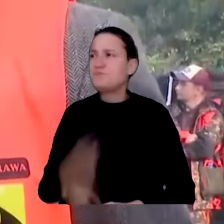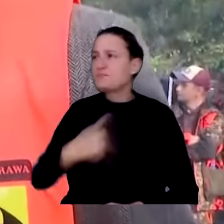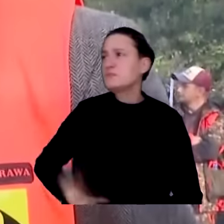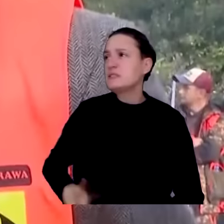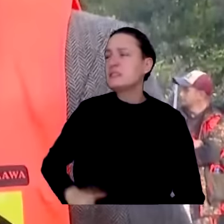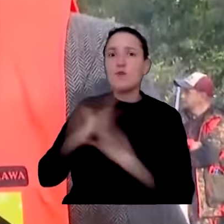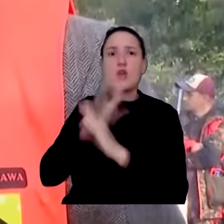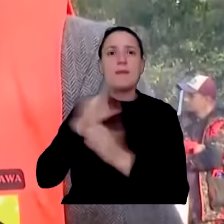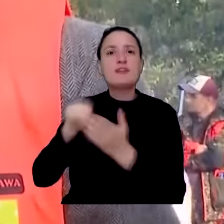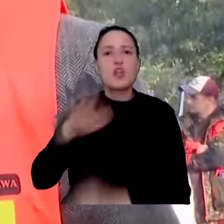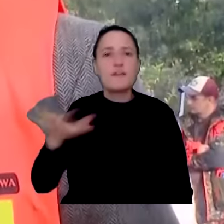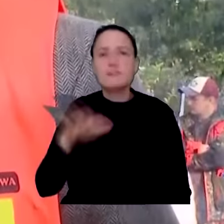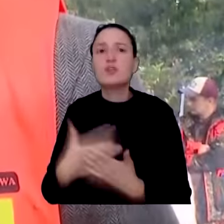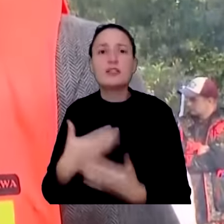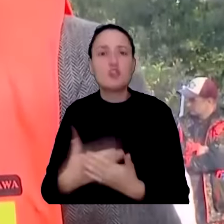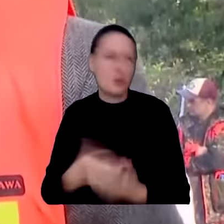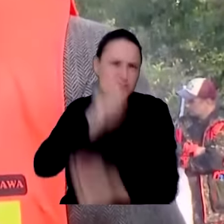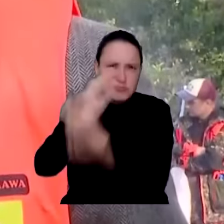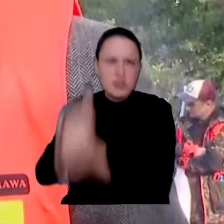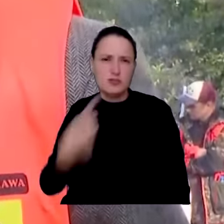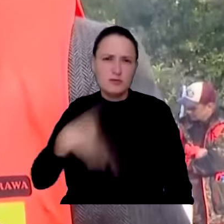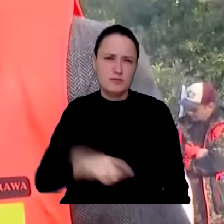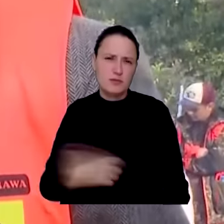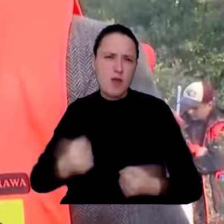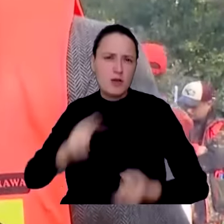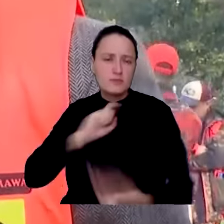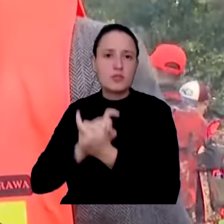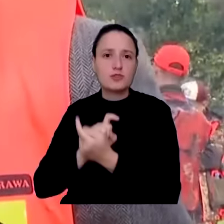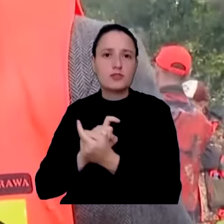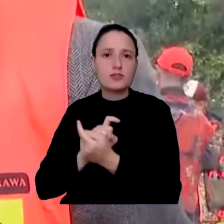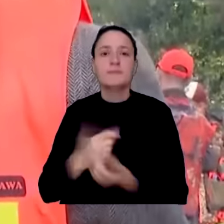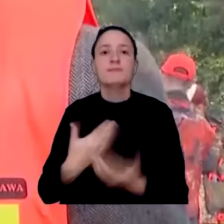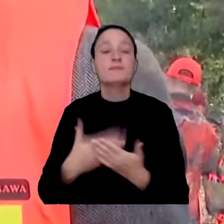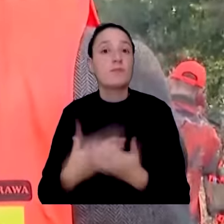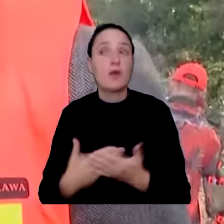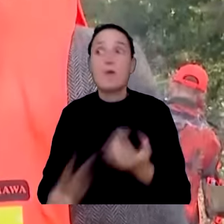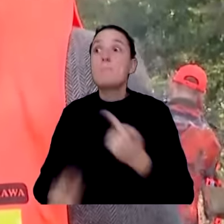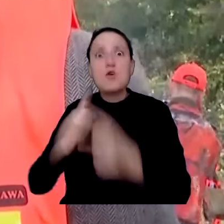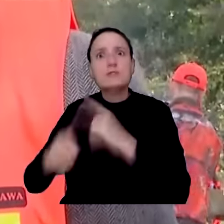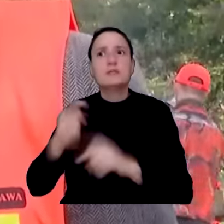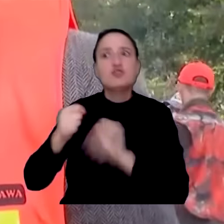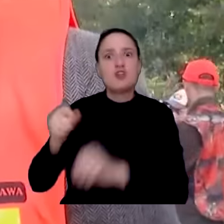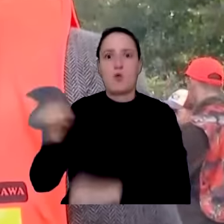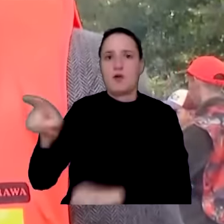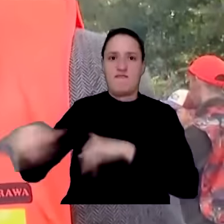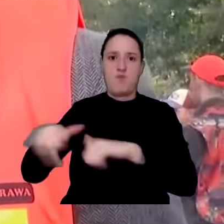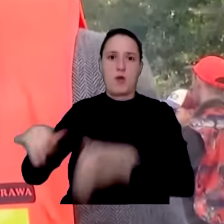i Środowiska, żeby wyrazić swój zdecydowany sprzeciw wobec polityki i działań władz resortu.